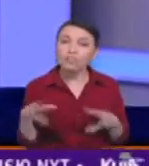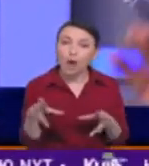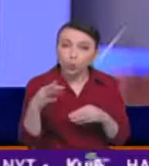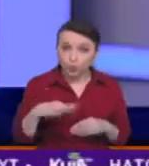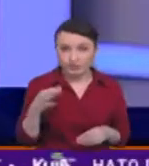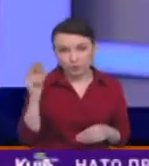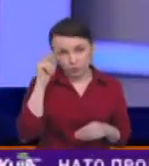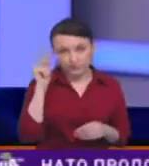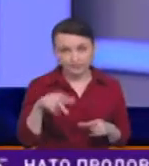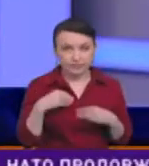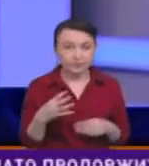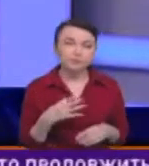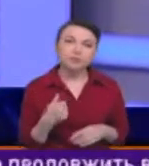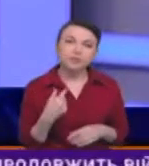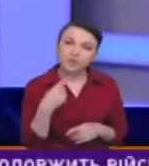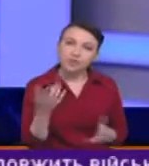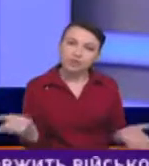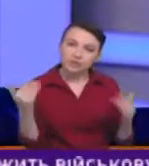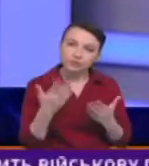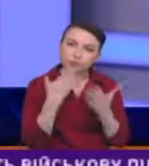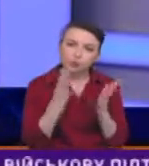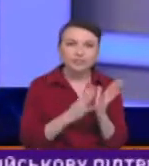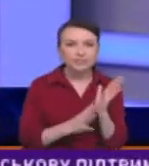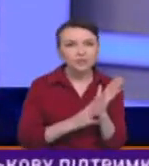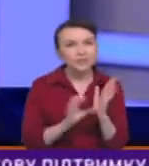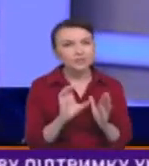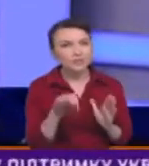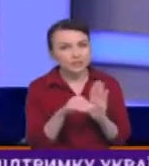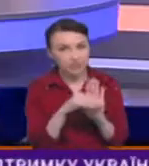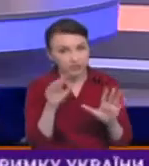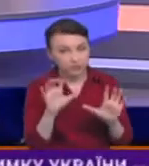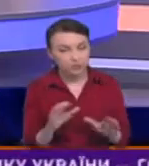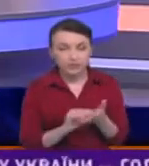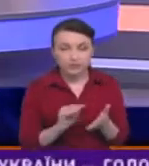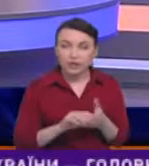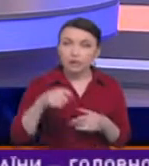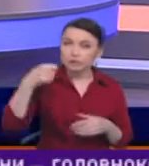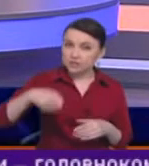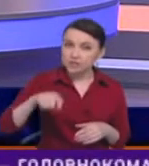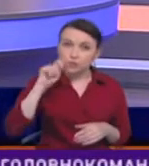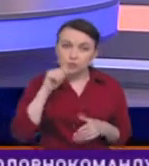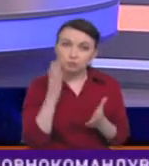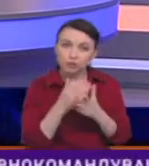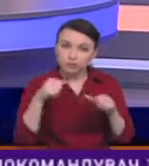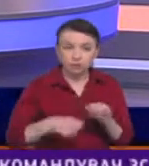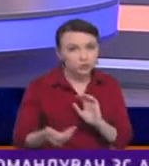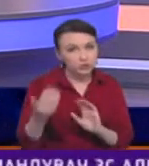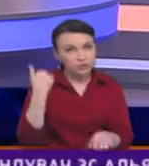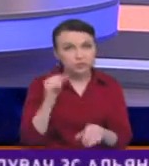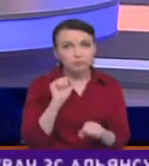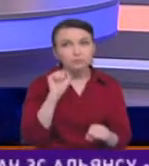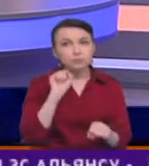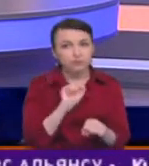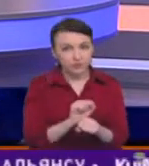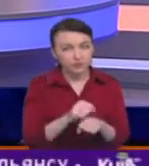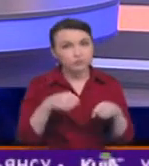сокурсник. І говорять, а давайте прочитаємо 90-ю статтю. А там написано, що президент України має право достроково